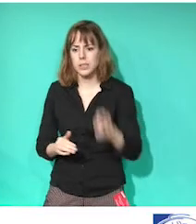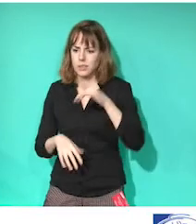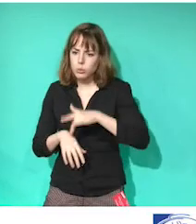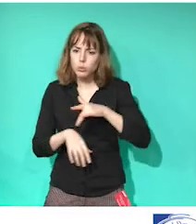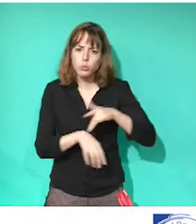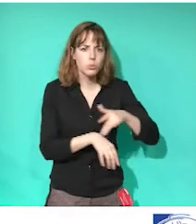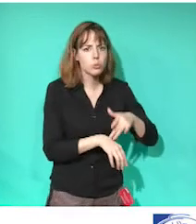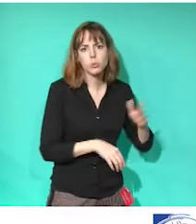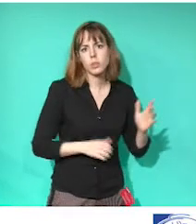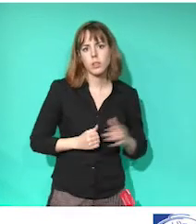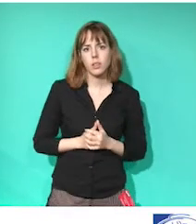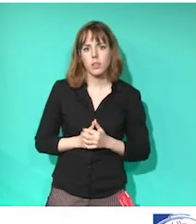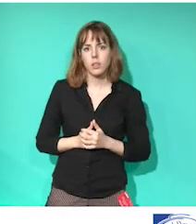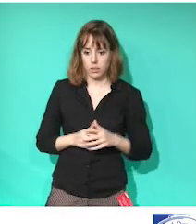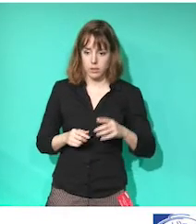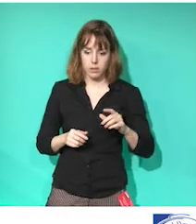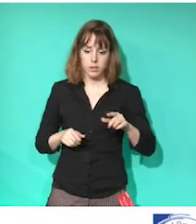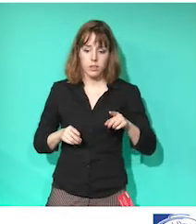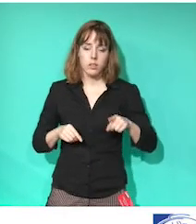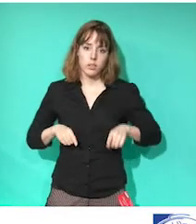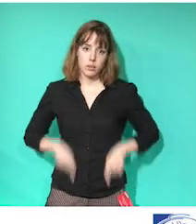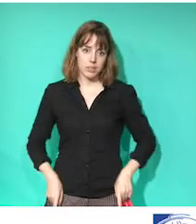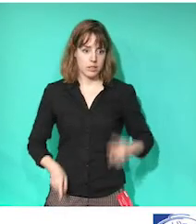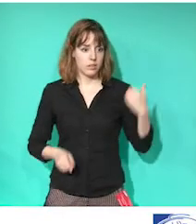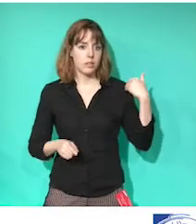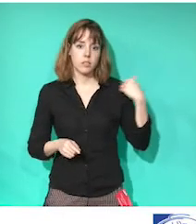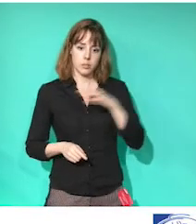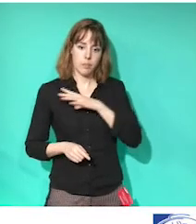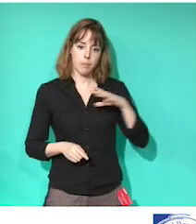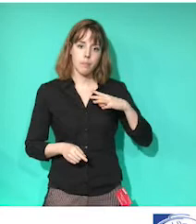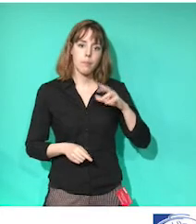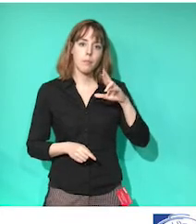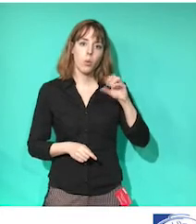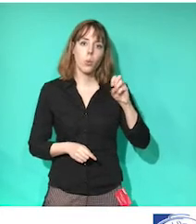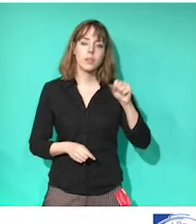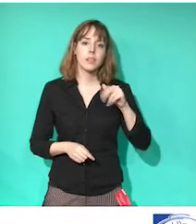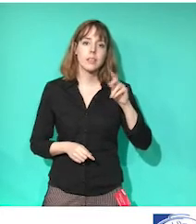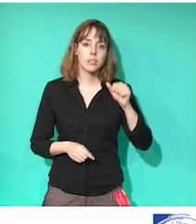appel pour rentrer dans ce collectif, enfin dans le comité de suivi,